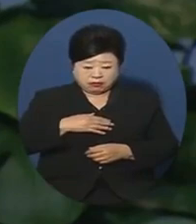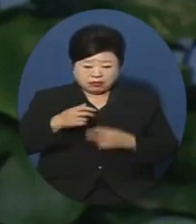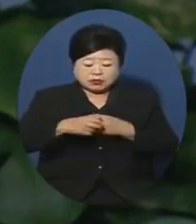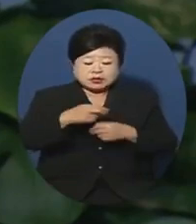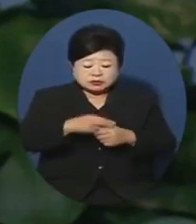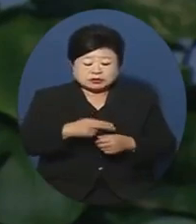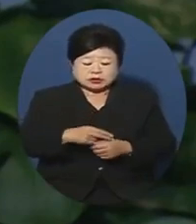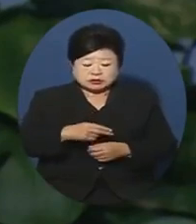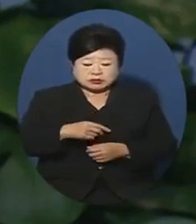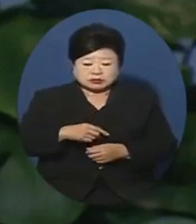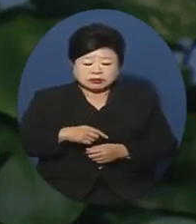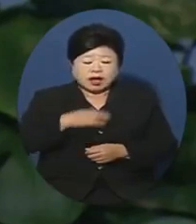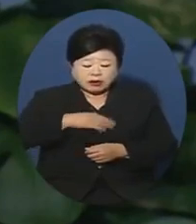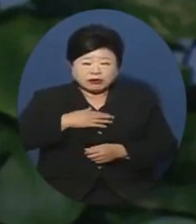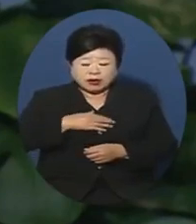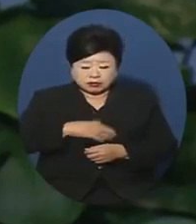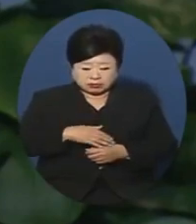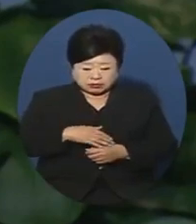의사입니까?